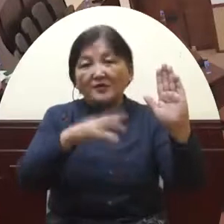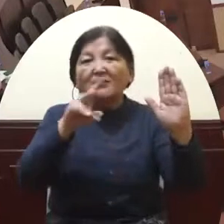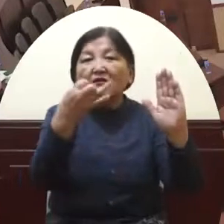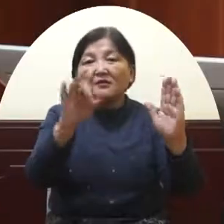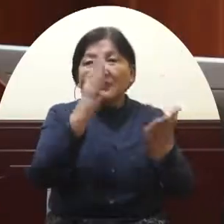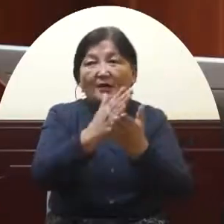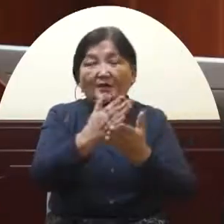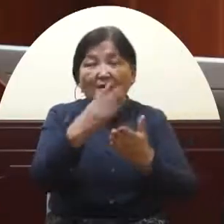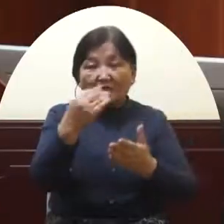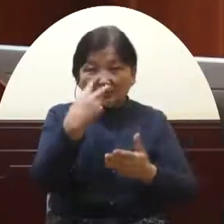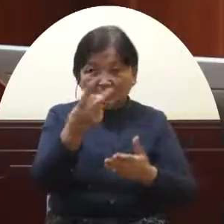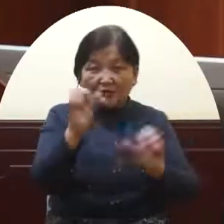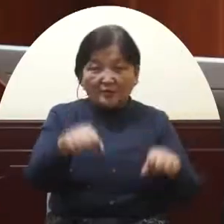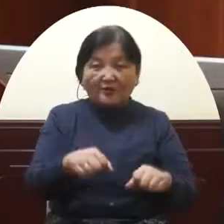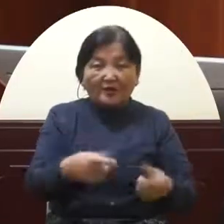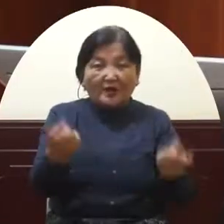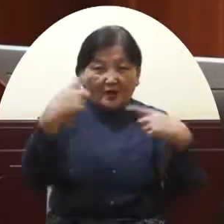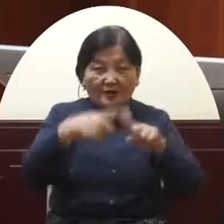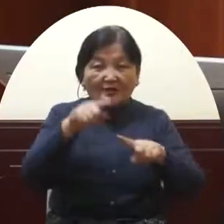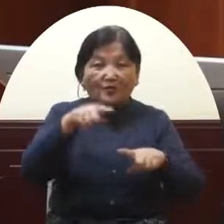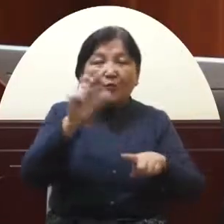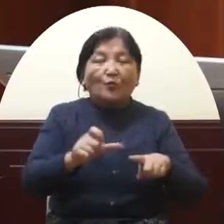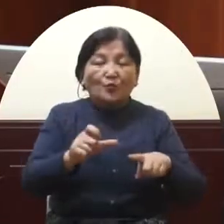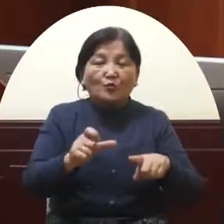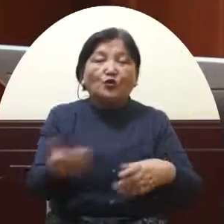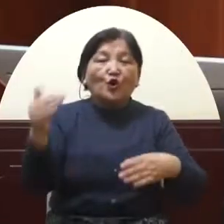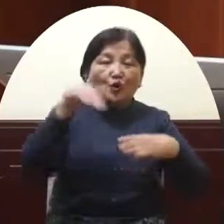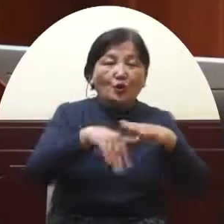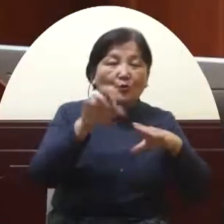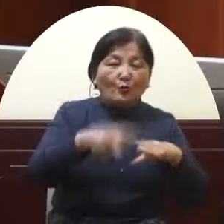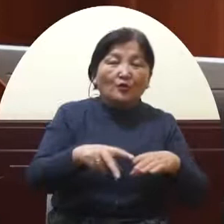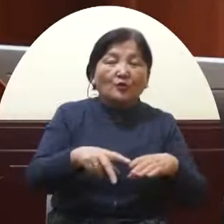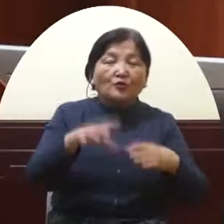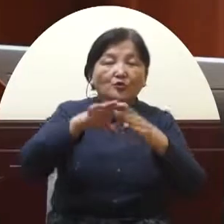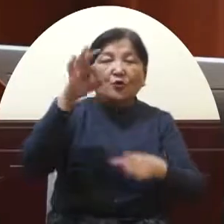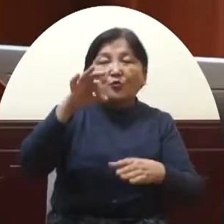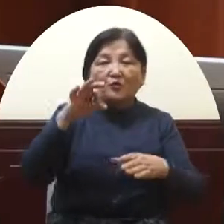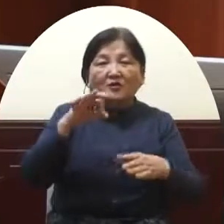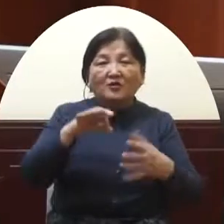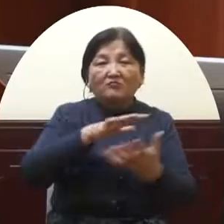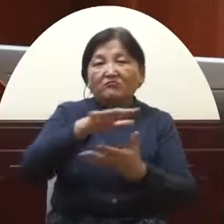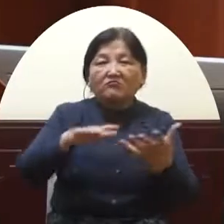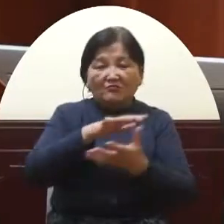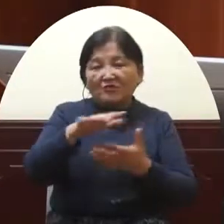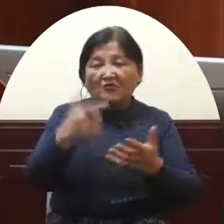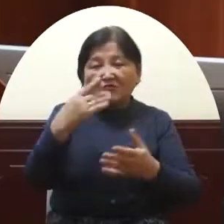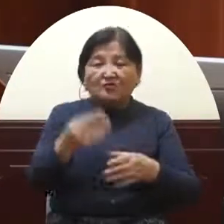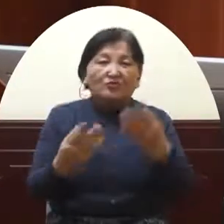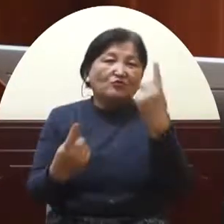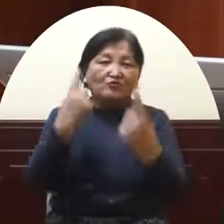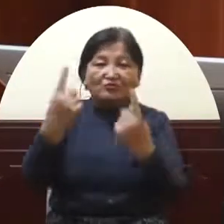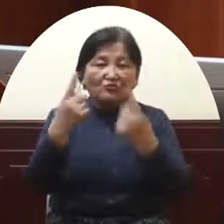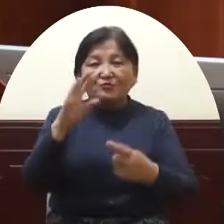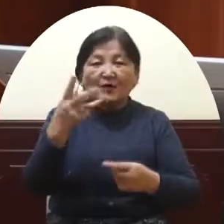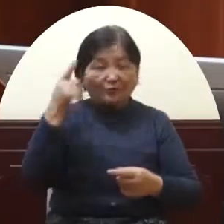хүмүүс ахаад нэр дэвшэх юм бол сонгуулийг бодлантуулах гэж л өрсөлдөнө. Зүгээр л ингэж би энэ өнцгөөс нь энэ жишээг би